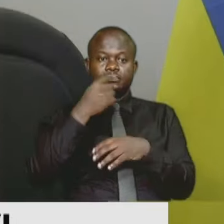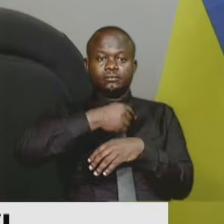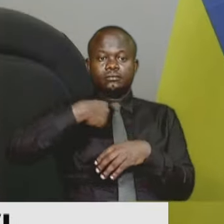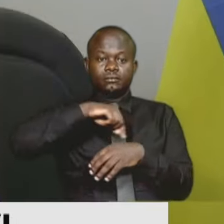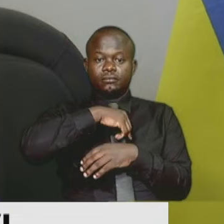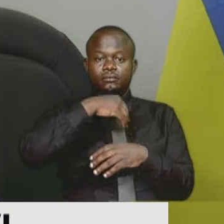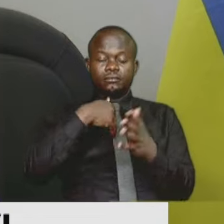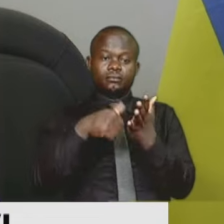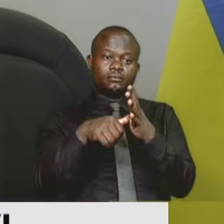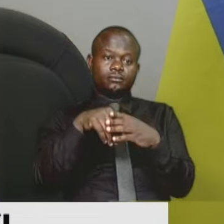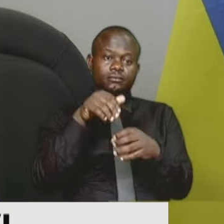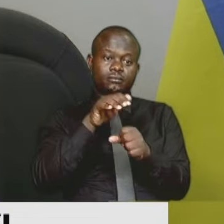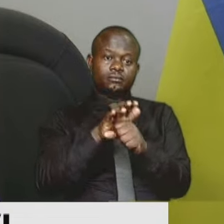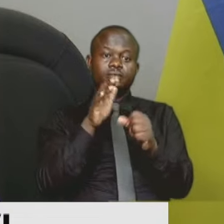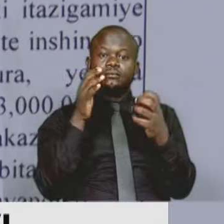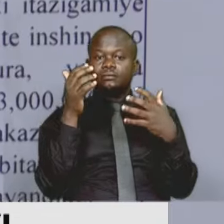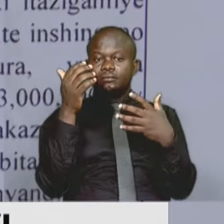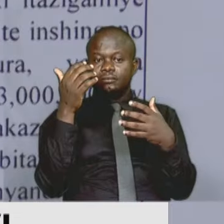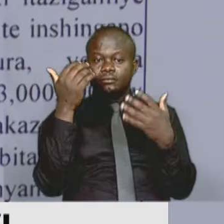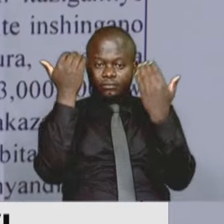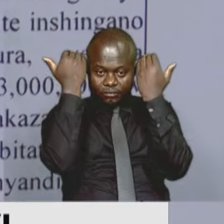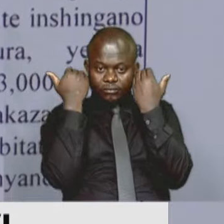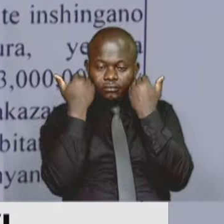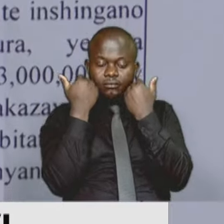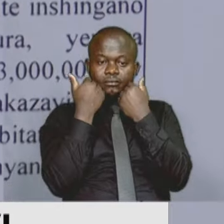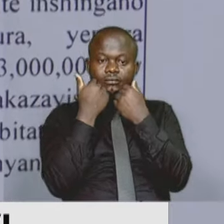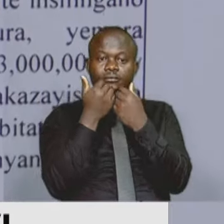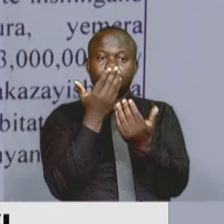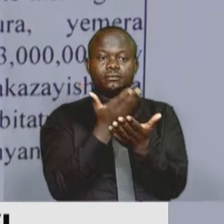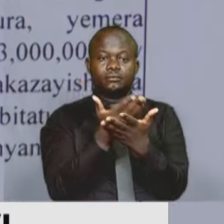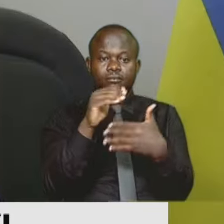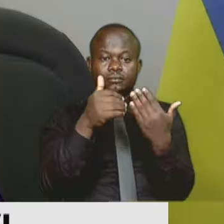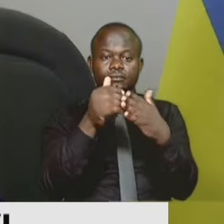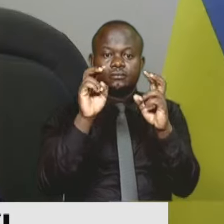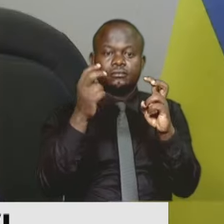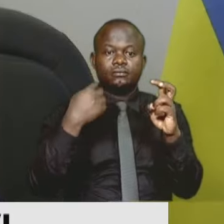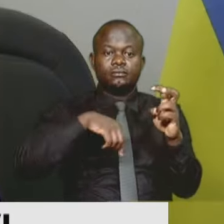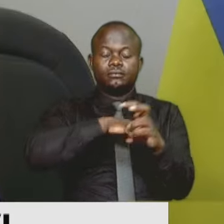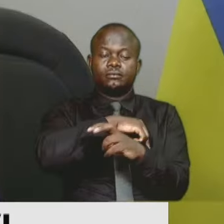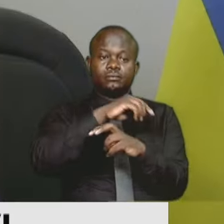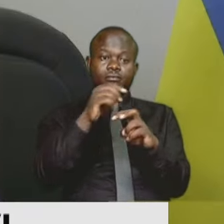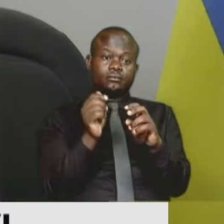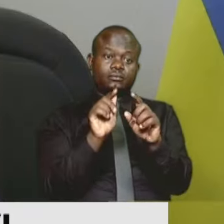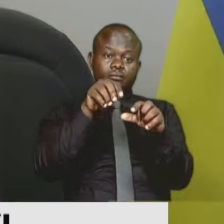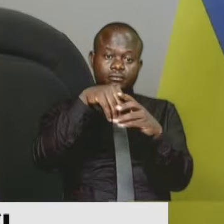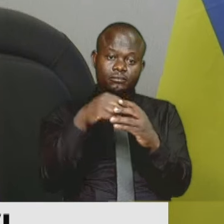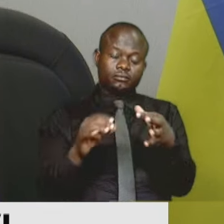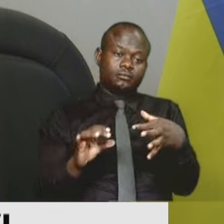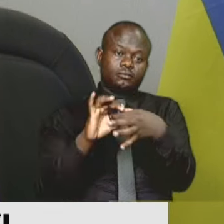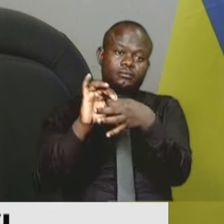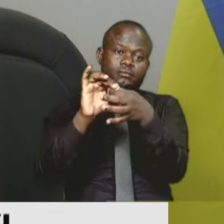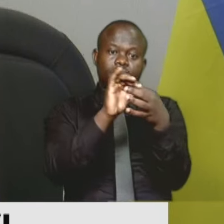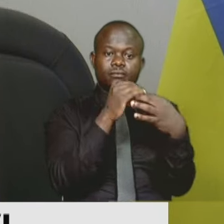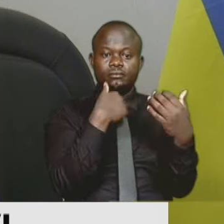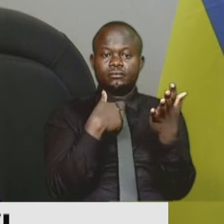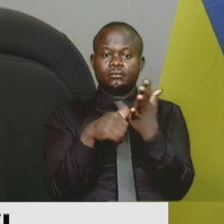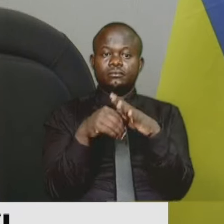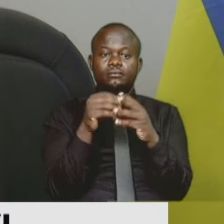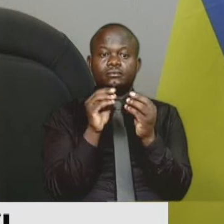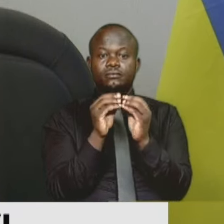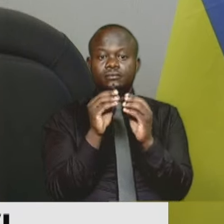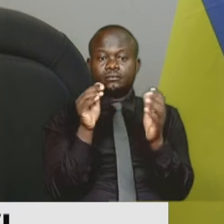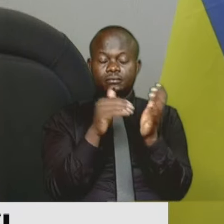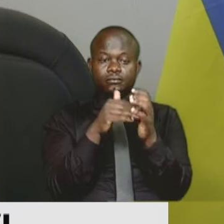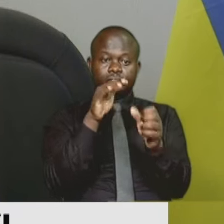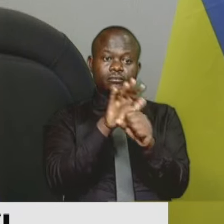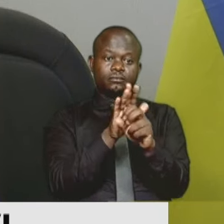mu nkiko by'ibirarane, abaturage tubasaba yuko bakwisunga ubuhuza bakakemura ibibazo mu bwumvikane cyane cyane biciye